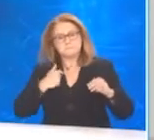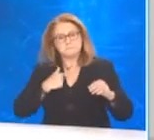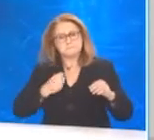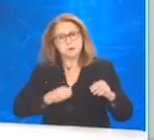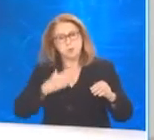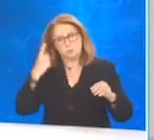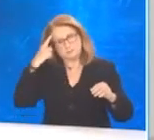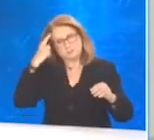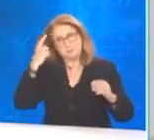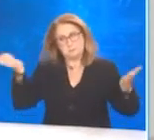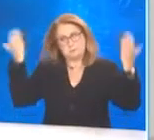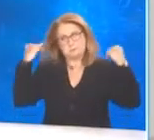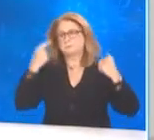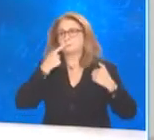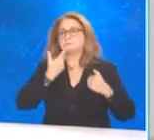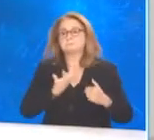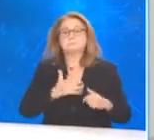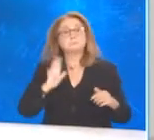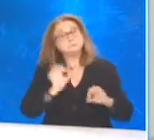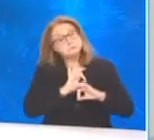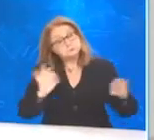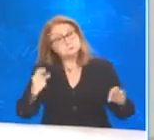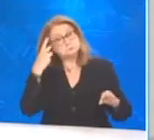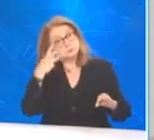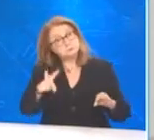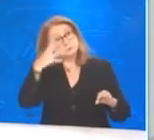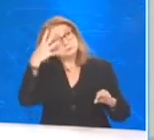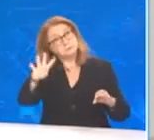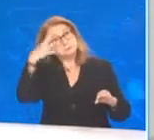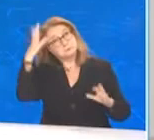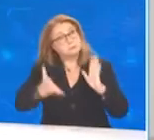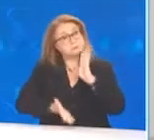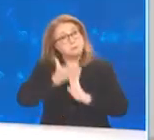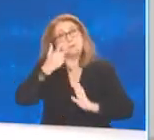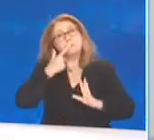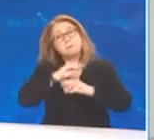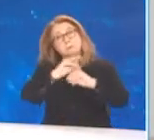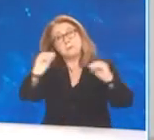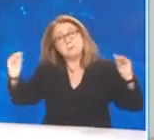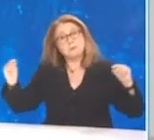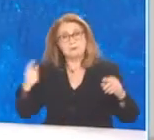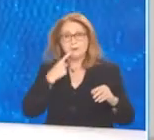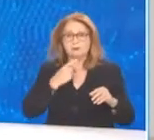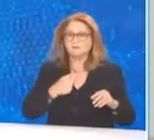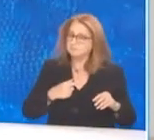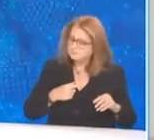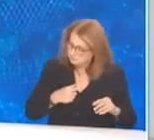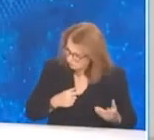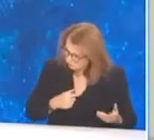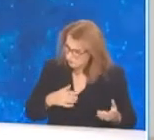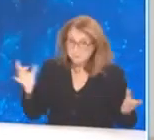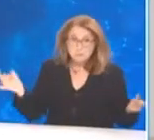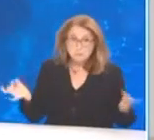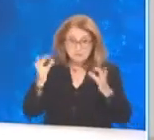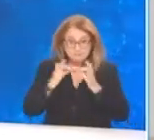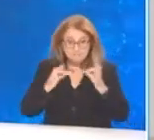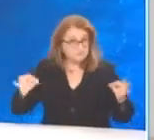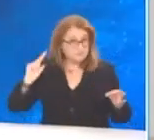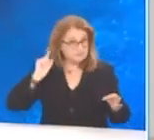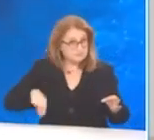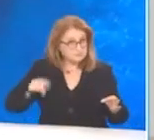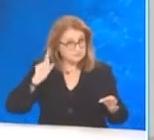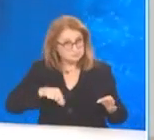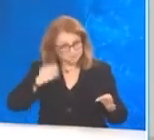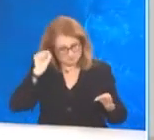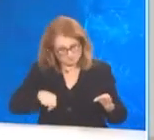400. Θα έχουμε σίγουρα πολλαπλασιασμό των κρουσμάτων αν δεν πάρουμε μέτρα. Αυτό λένε οι επιστήμονές μας. Το αν αυτό θα είναι